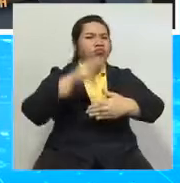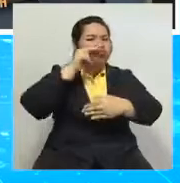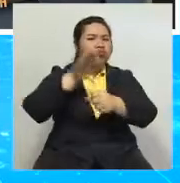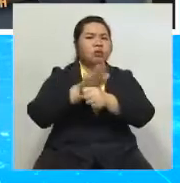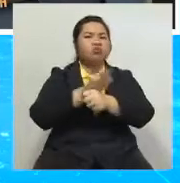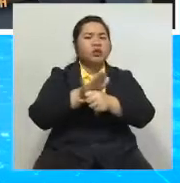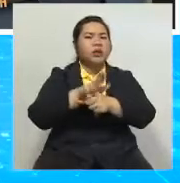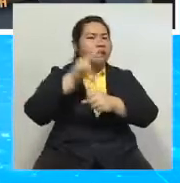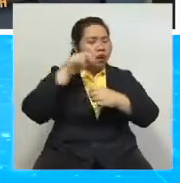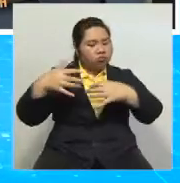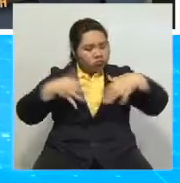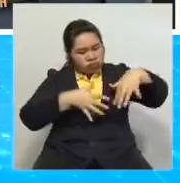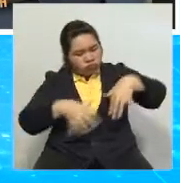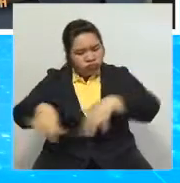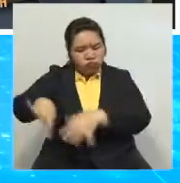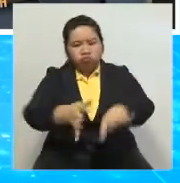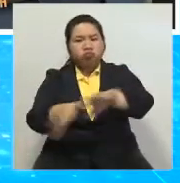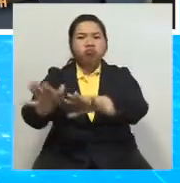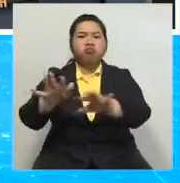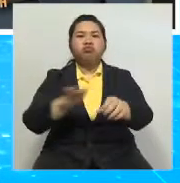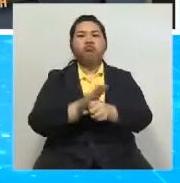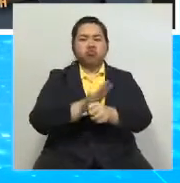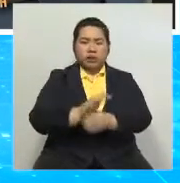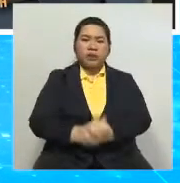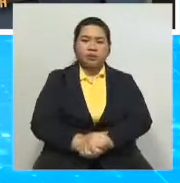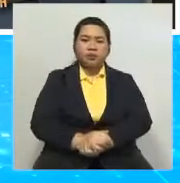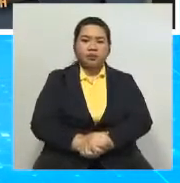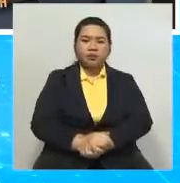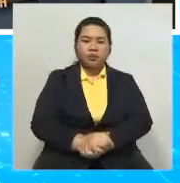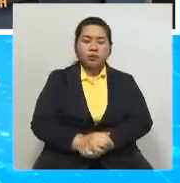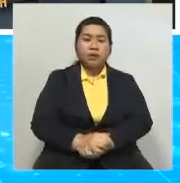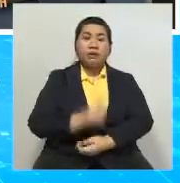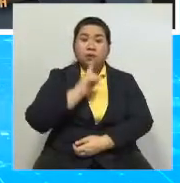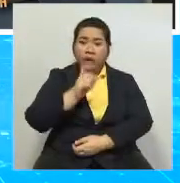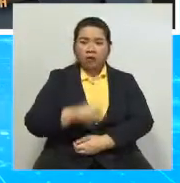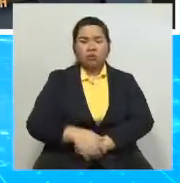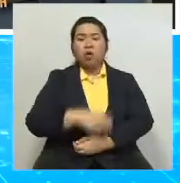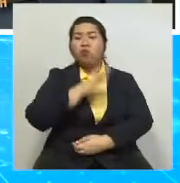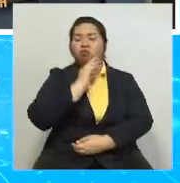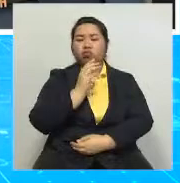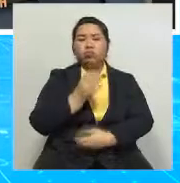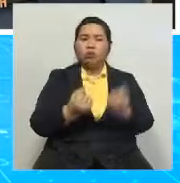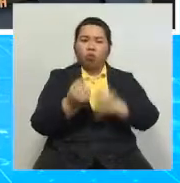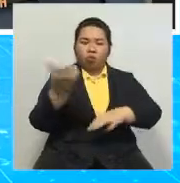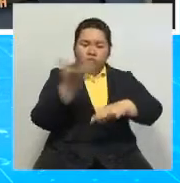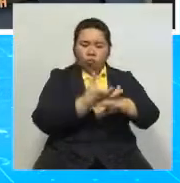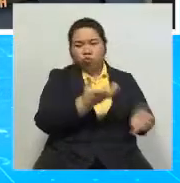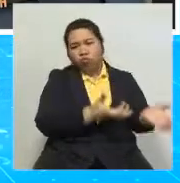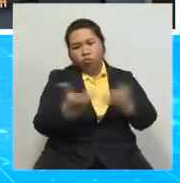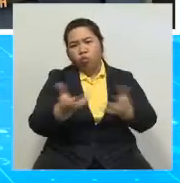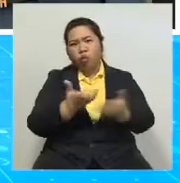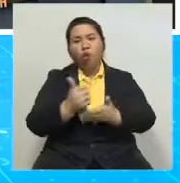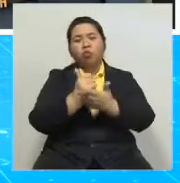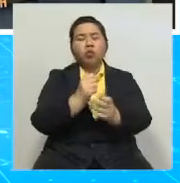น้ำพุ่งเข้าใส่พอดีนะครับตรงนี้ครับ ค่ะแล้วการลำเลียงอุปกรณ์เข้าไปตอนนี้นี่เป็นยังไงบ้างคะเพราะว่าอย่างที่ท่านบอกเมื่อ